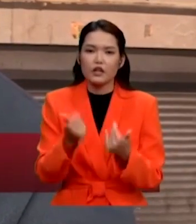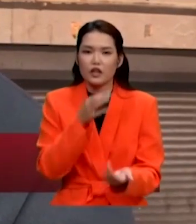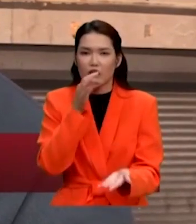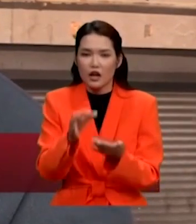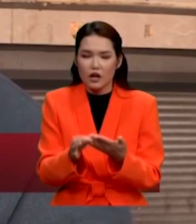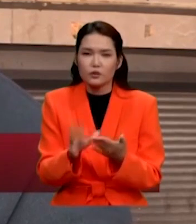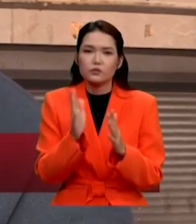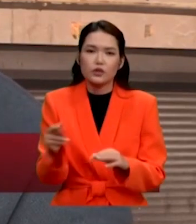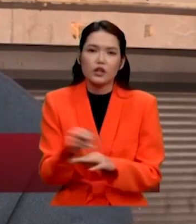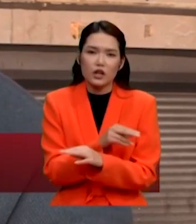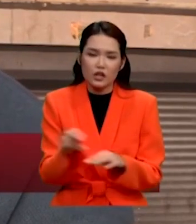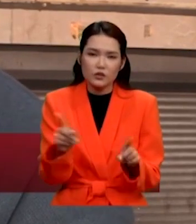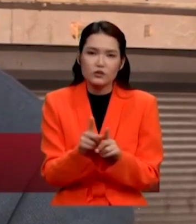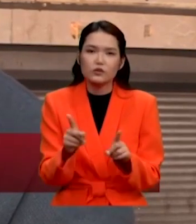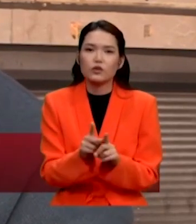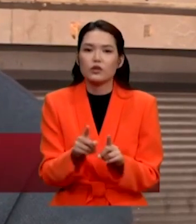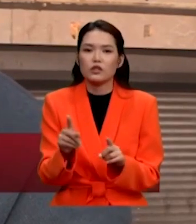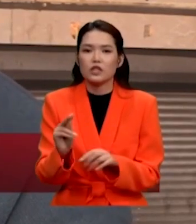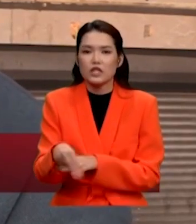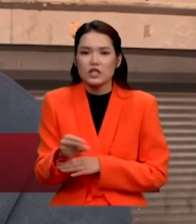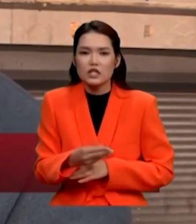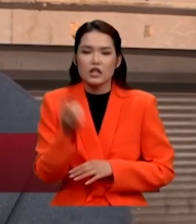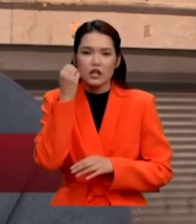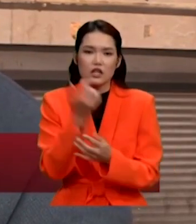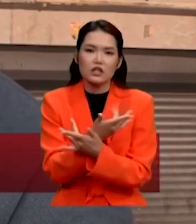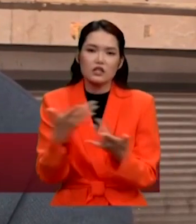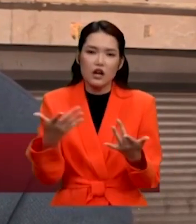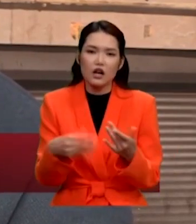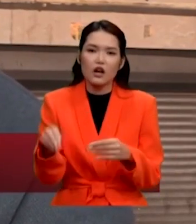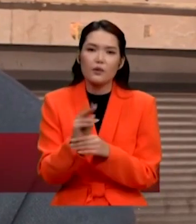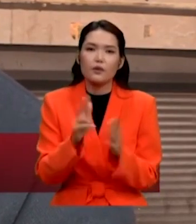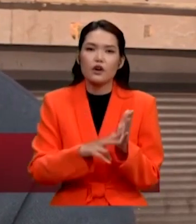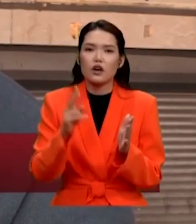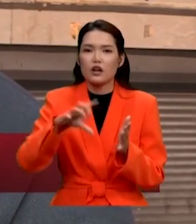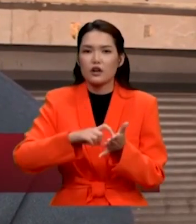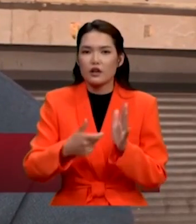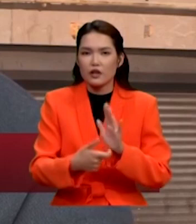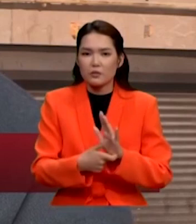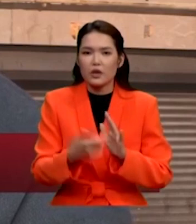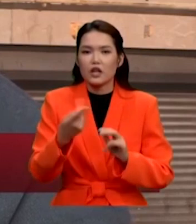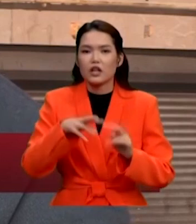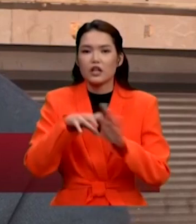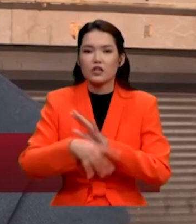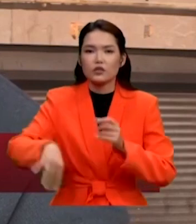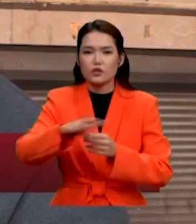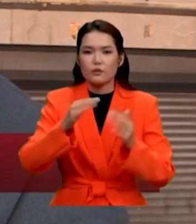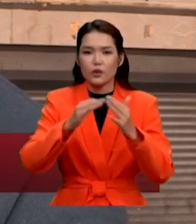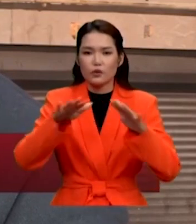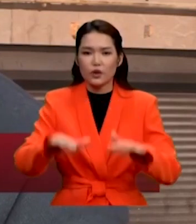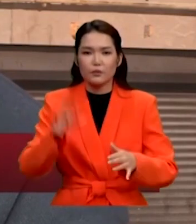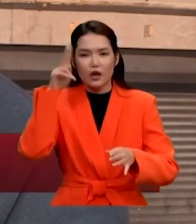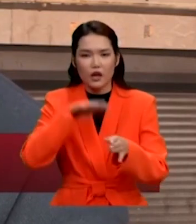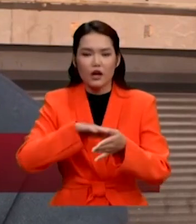того года, переходящие заявки. И в общем числе, как я говорил, 84 домов. Из них 40 домов мы